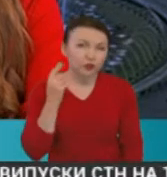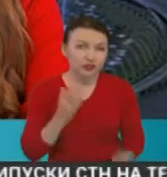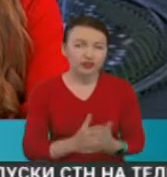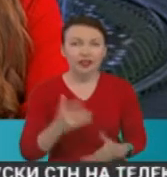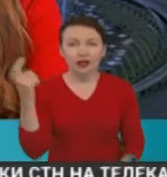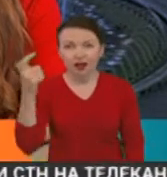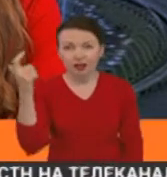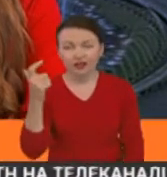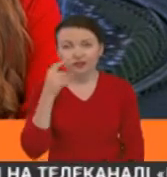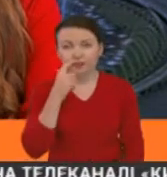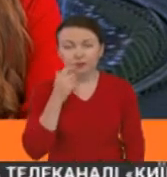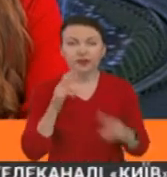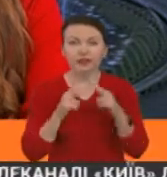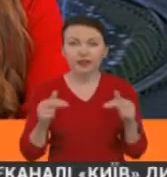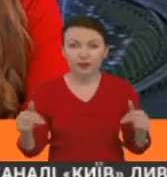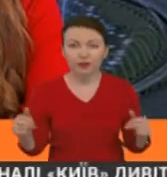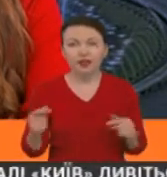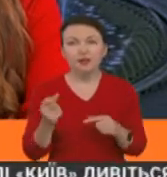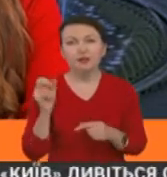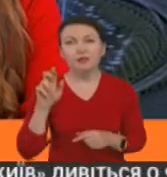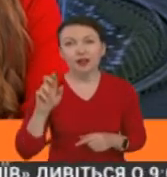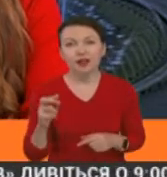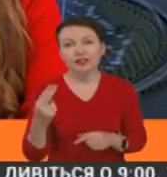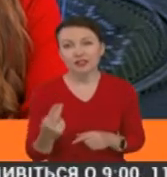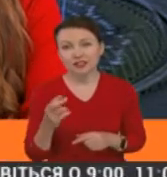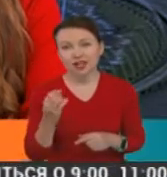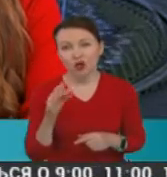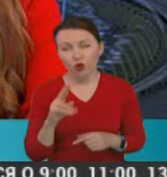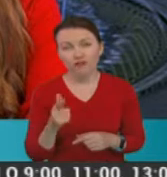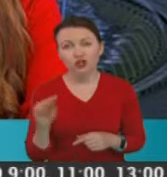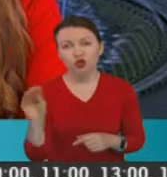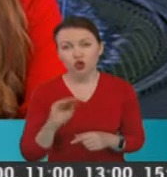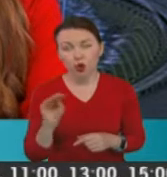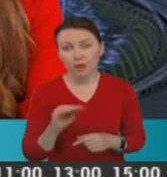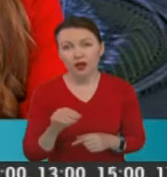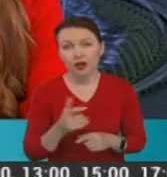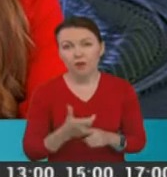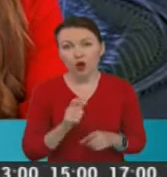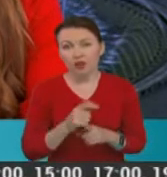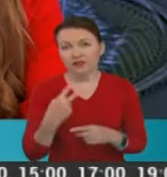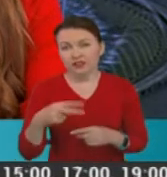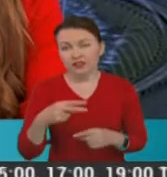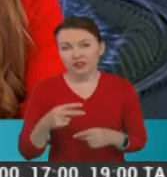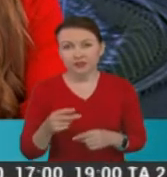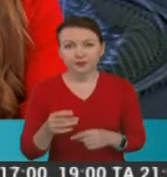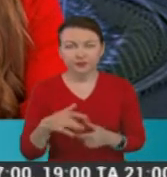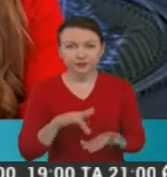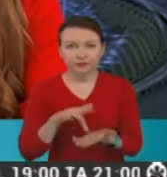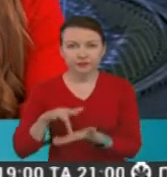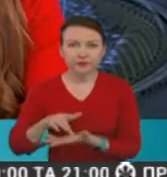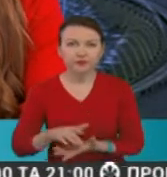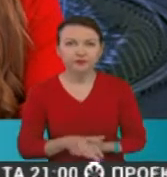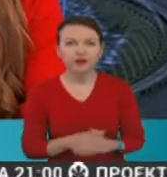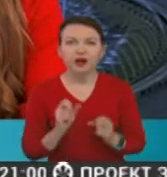и Днепр, в общем, и Белая Церковь, и Житомир, более там, 20 городов. А как развивается, зрештою, цей, так бы